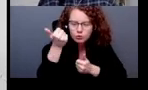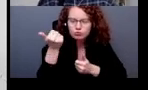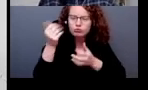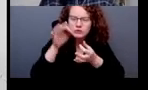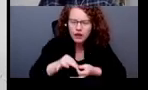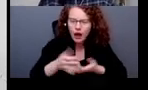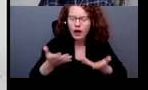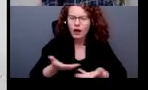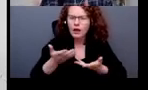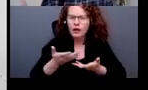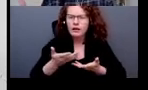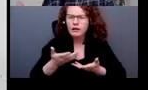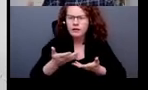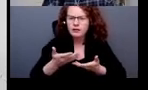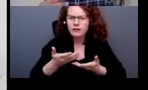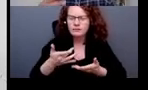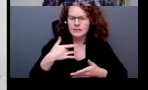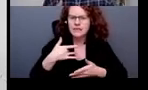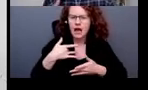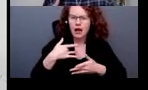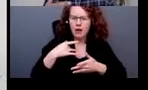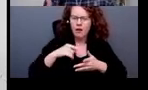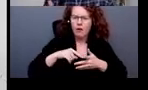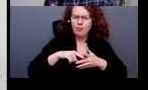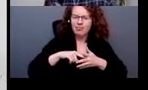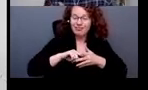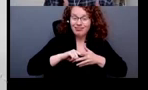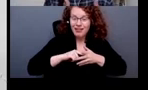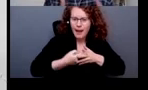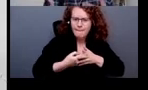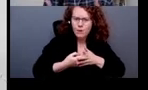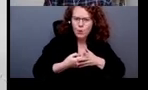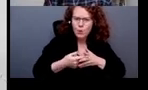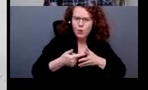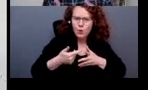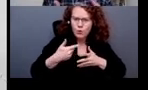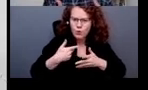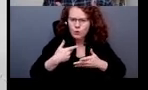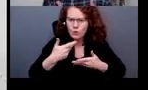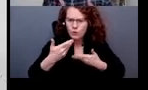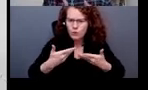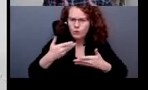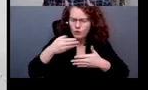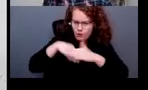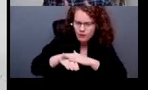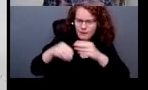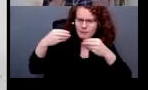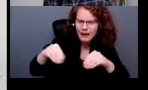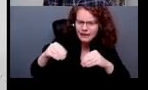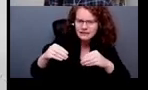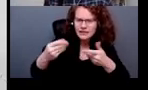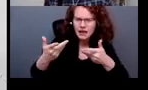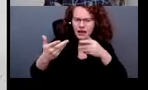Et souvent, en tout cas au début du projet, j'ai rencontré une difficulté à passer du temps dans ces espaces et à